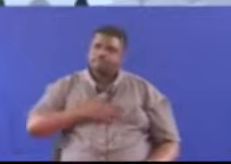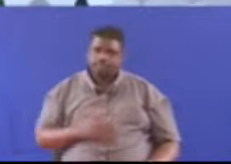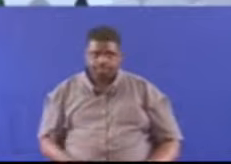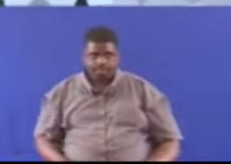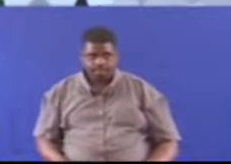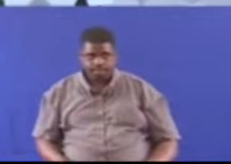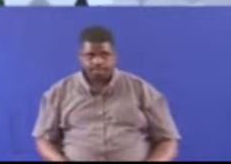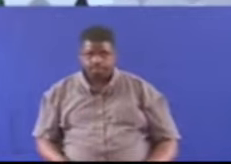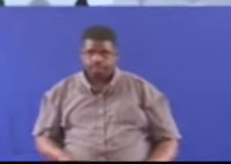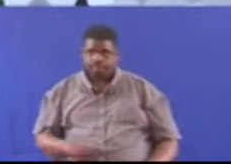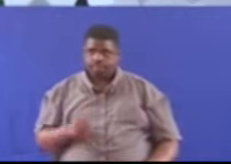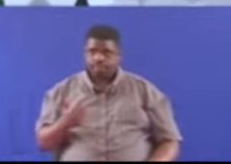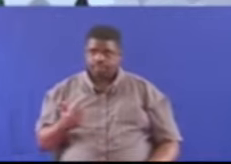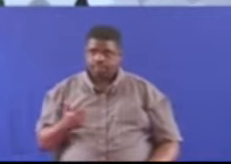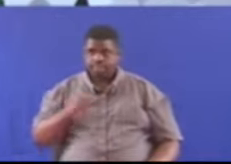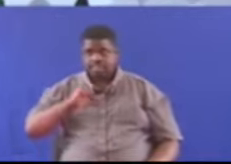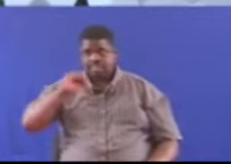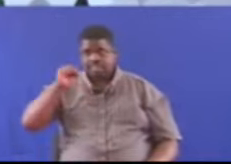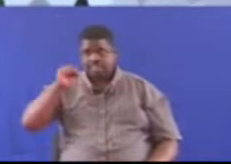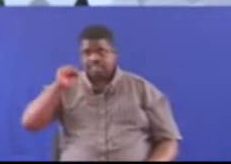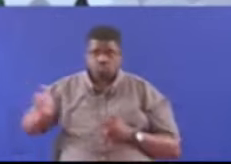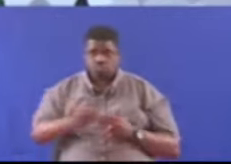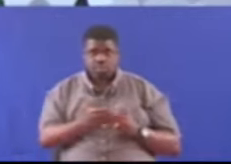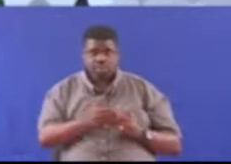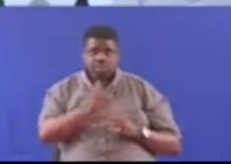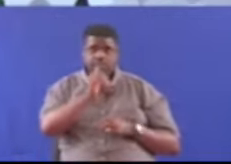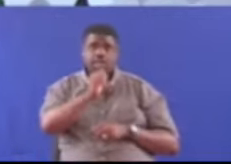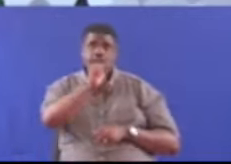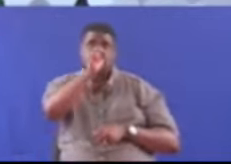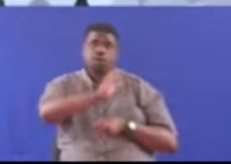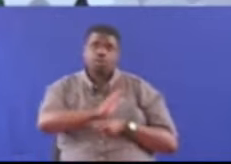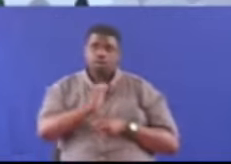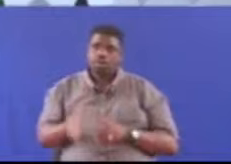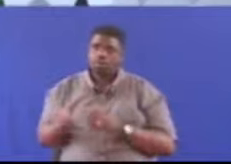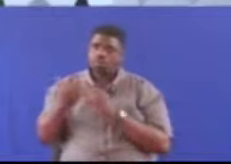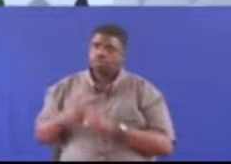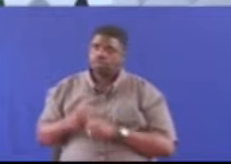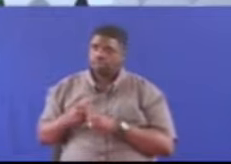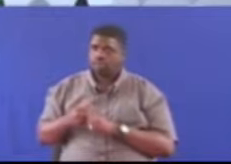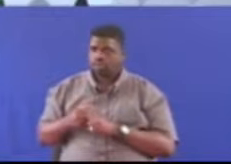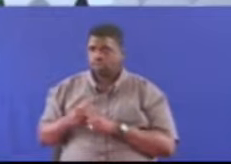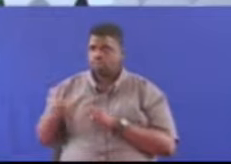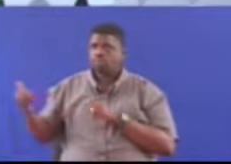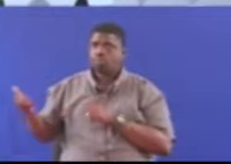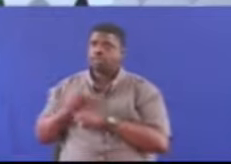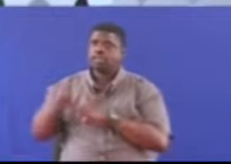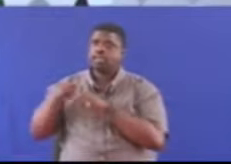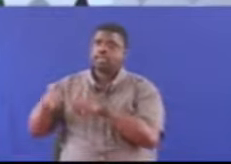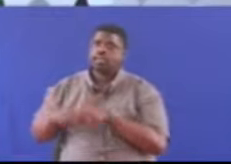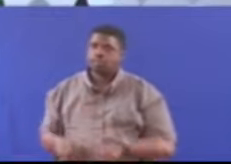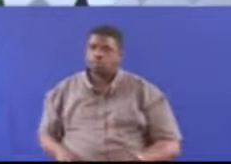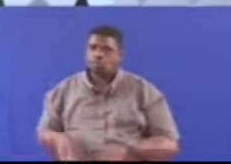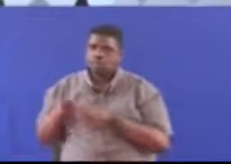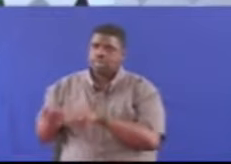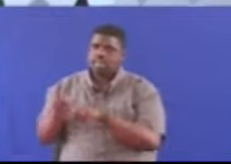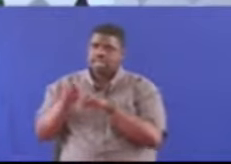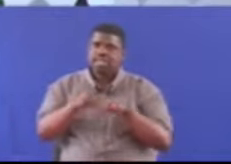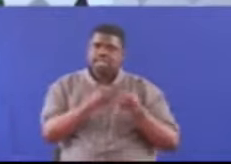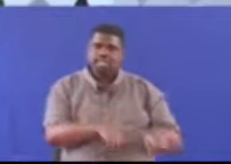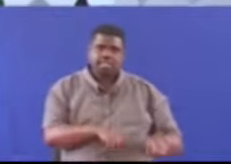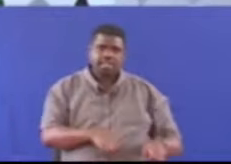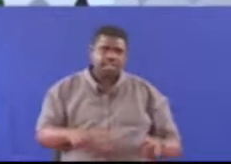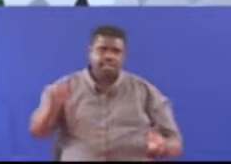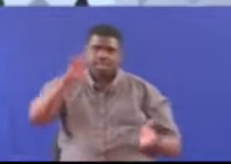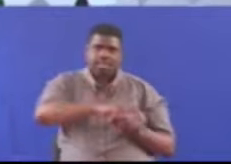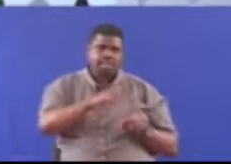Pipa alilokutumia kukurudisha kutoka Angola lililotuwezesha tukakutana leo. Ungekuwa unadakia ndege